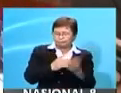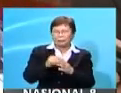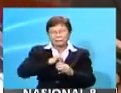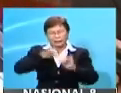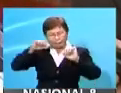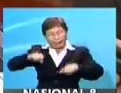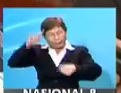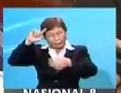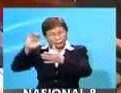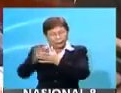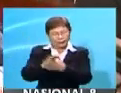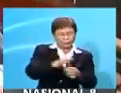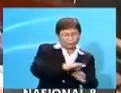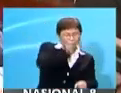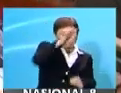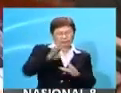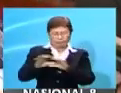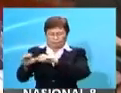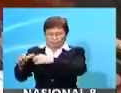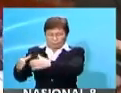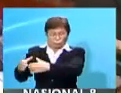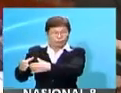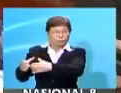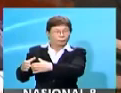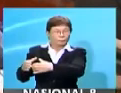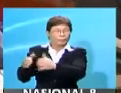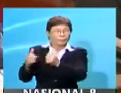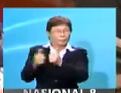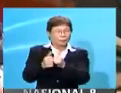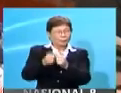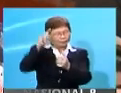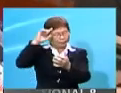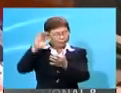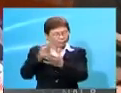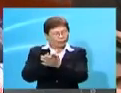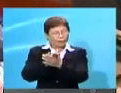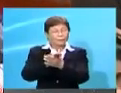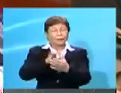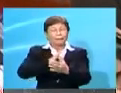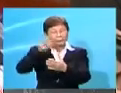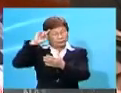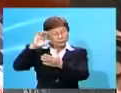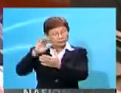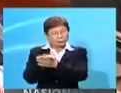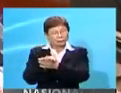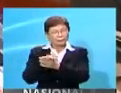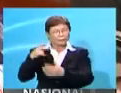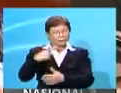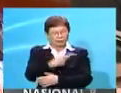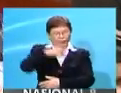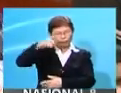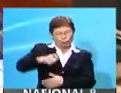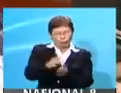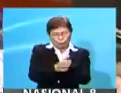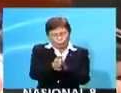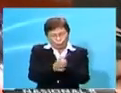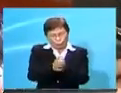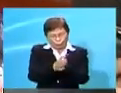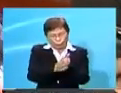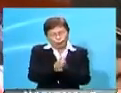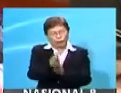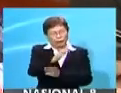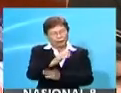dengan semangat pasukan dan dengan yakin dan penuh percaya bahawa kita perlu berusaha bersungguh-sungguh